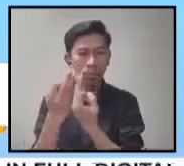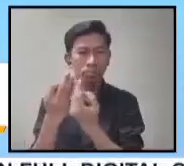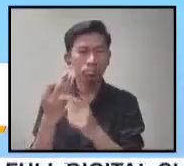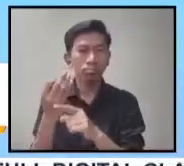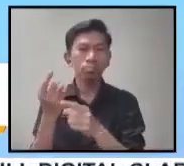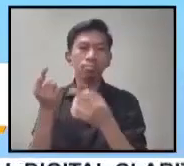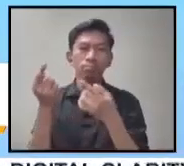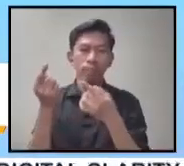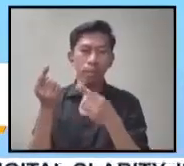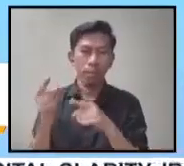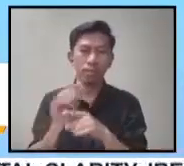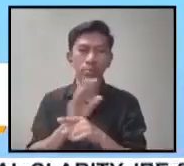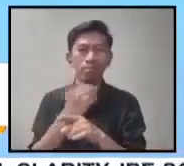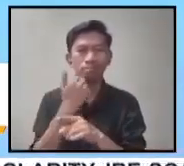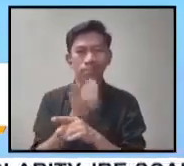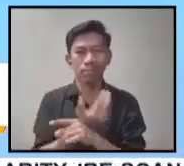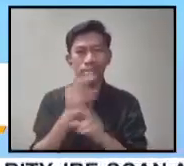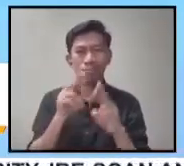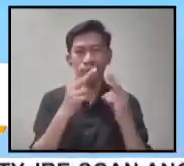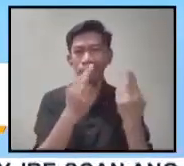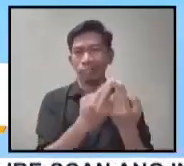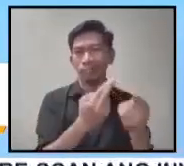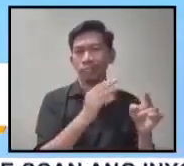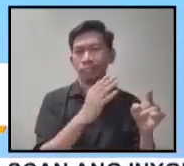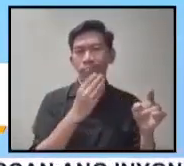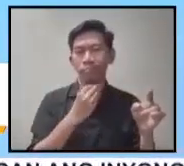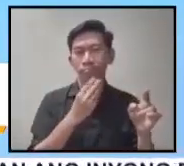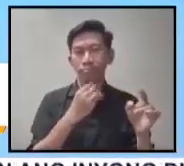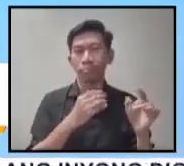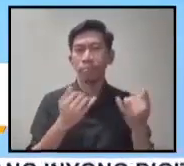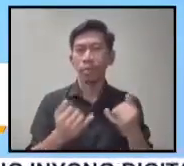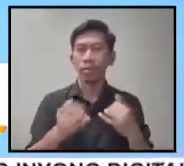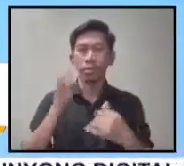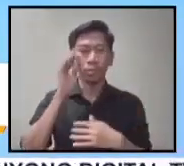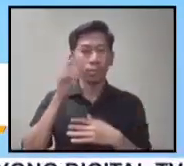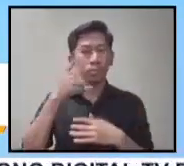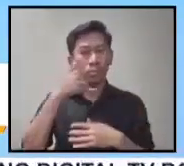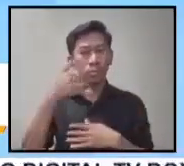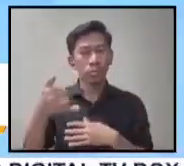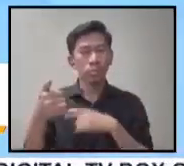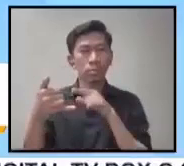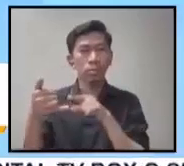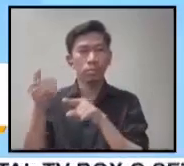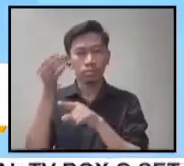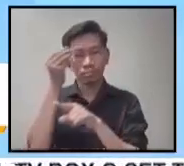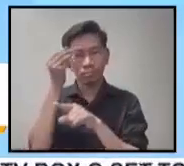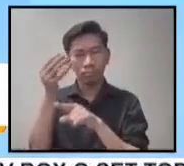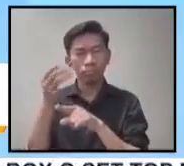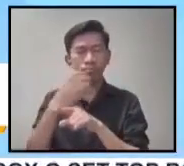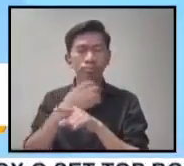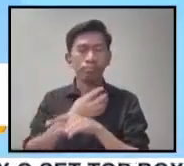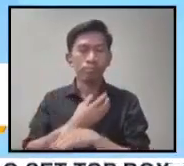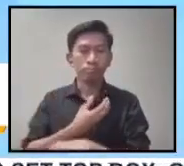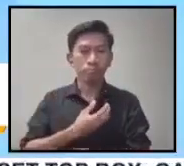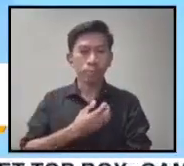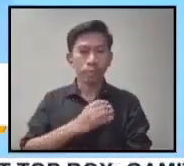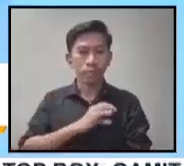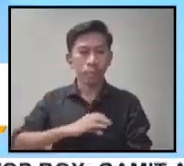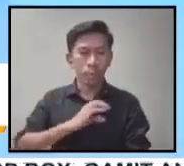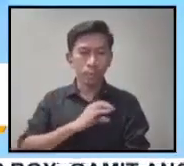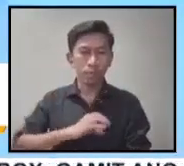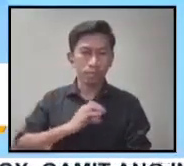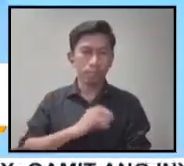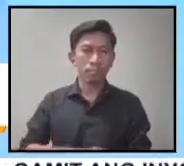Tinawagan ni Pangulong Marcos nitong Linggo ang pamilya ng nasawi upang iparating ang personal na pahikiramay. Sabi ng Pangulo sa